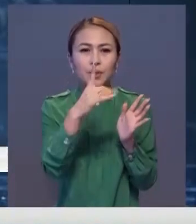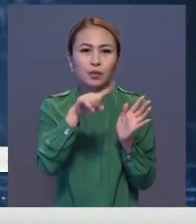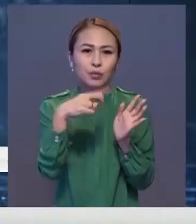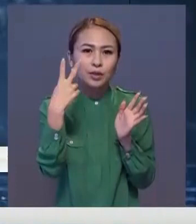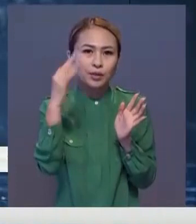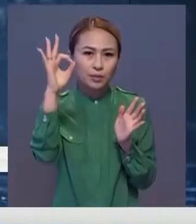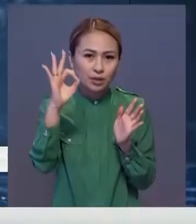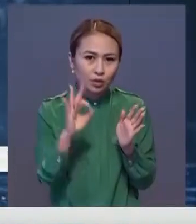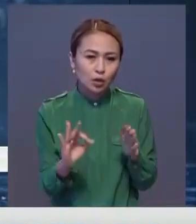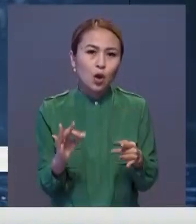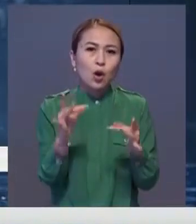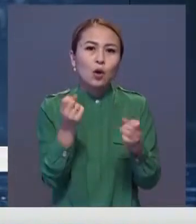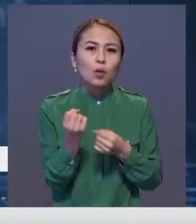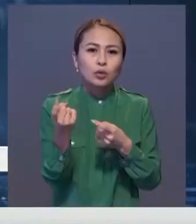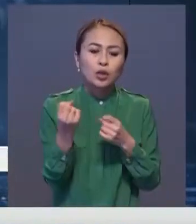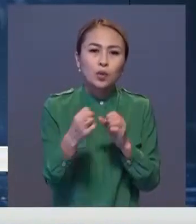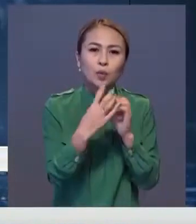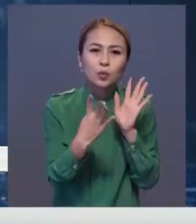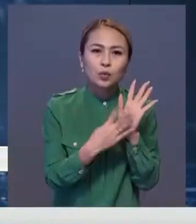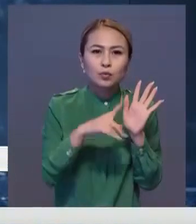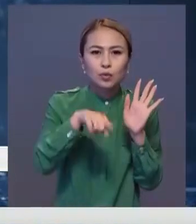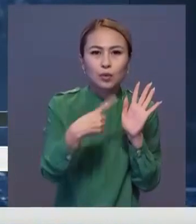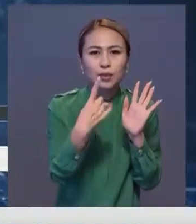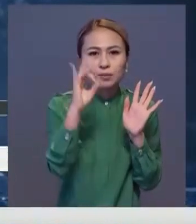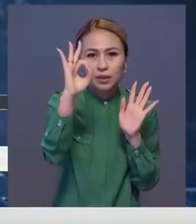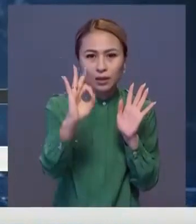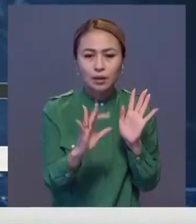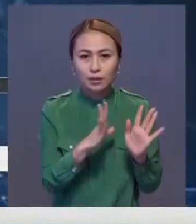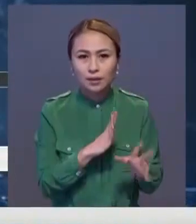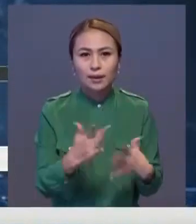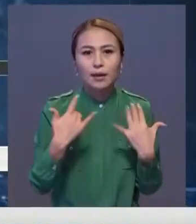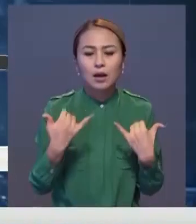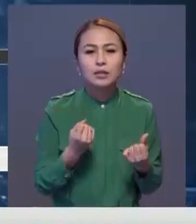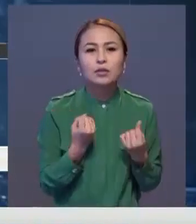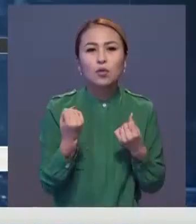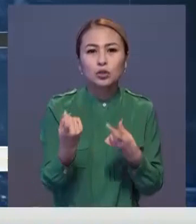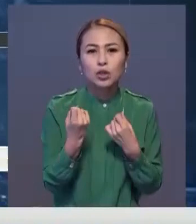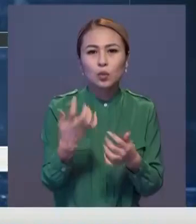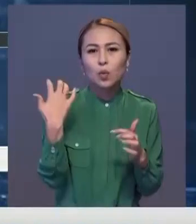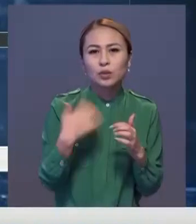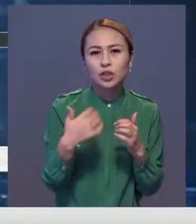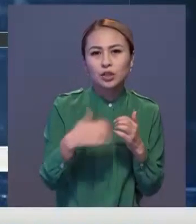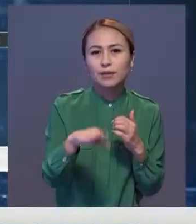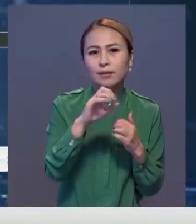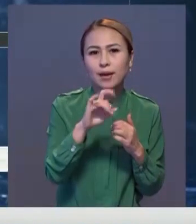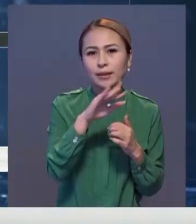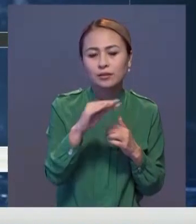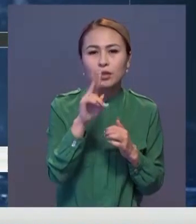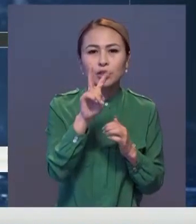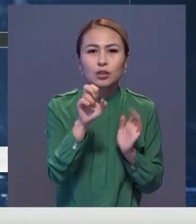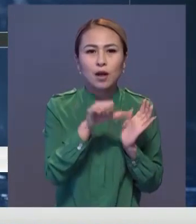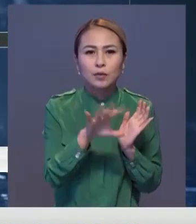энергиясы 5,2%-ке және қоқыс шығару 19,1%-ке артқан. Қазір қоқыс шығарудың орташа тарифі